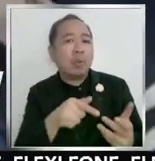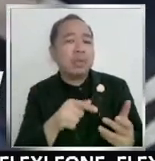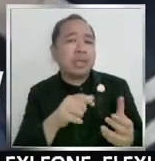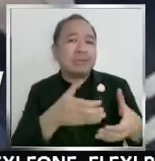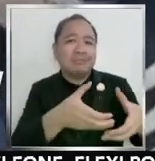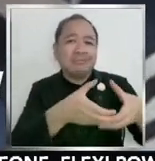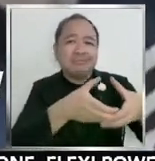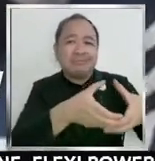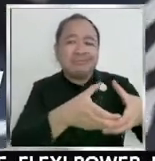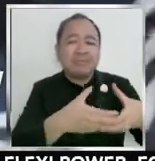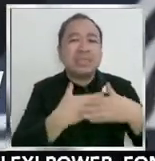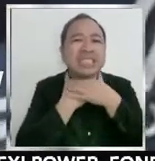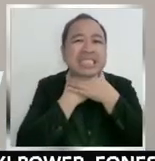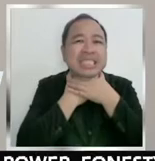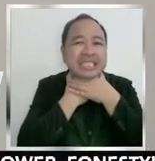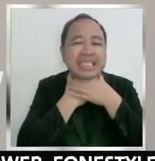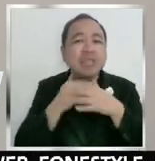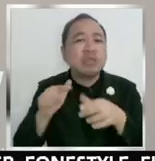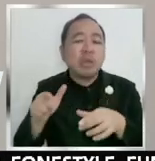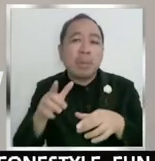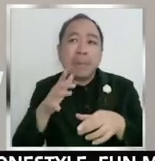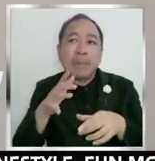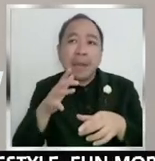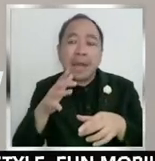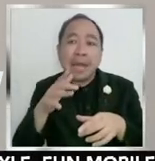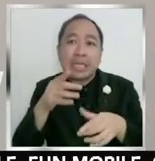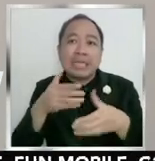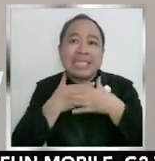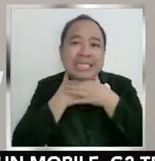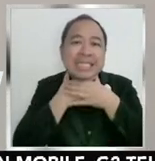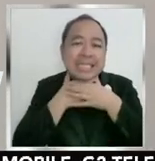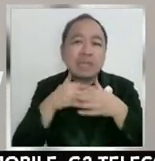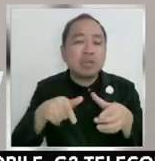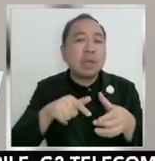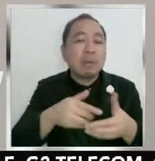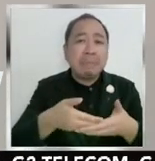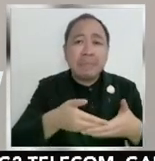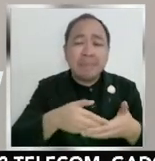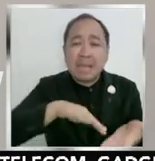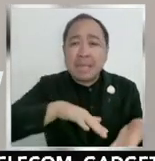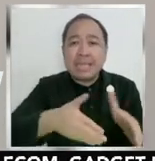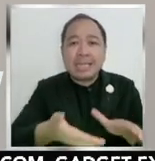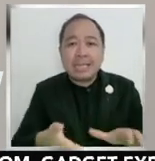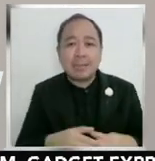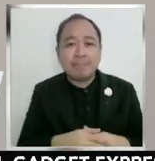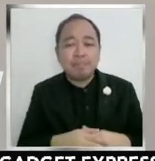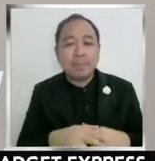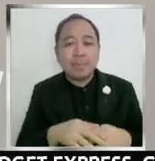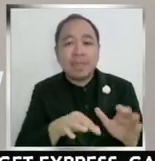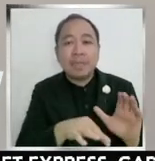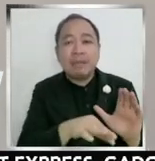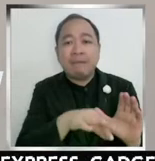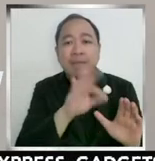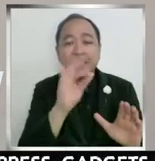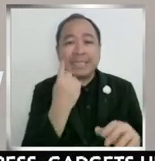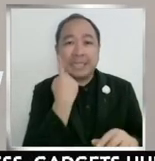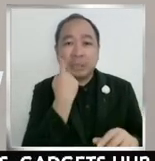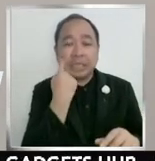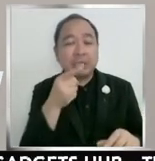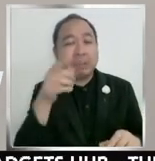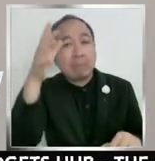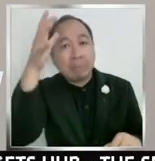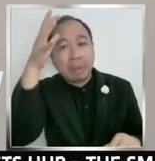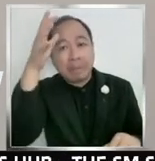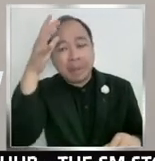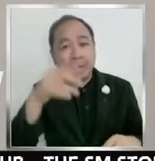paslit ng inang si Rina Maninang. Ina-discover po siya nung kahapon nung tatay pagdating galing sa trabaho. Nakumpirma nung